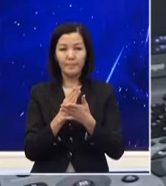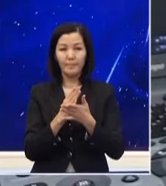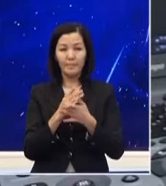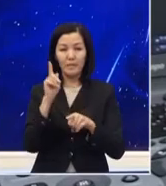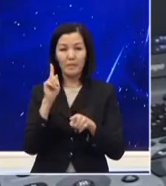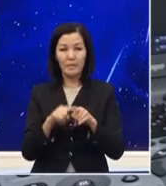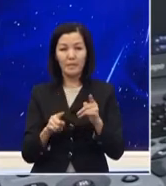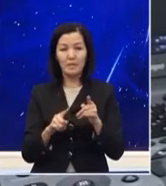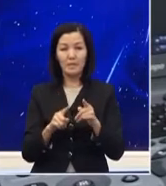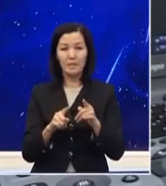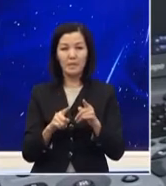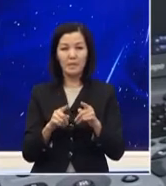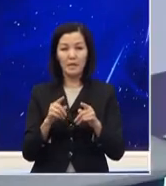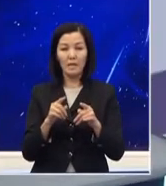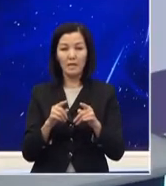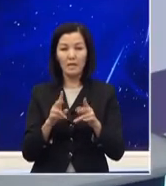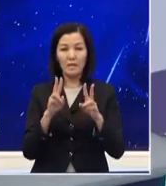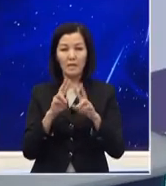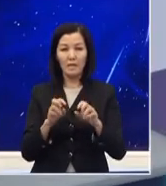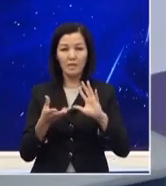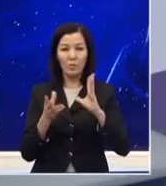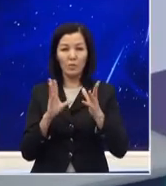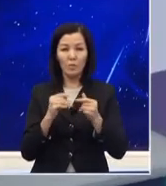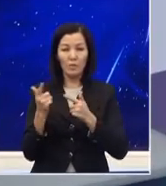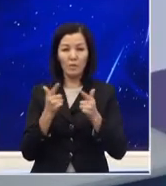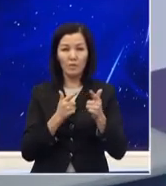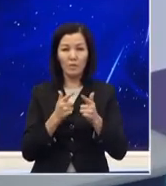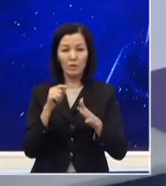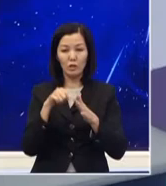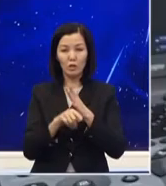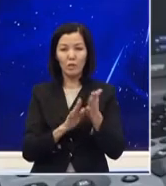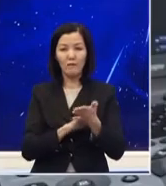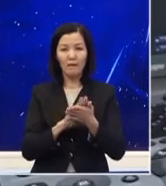тез қолма анализ берді. Бұның іші өте таза,